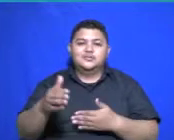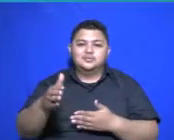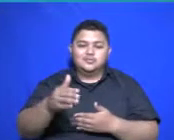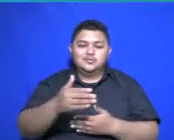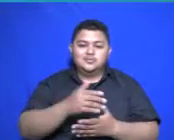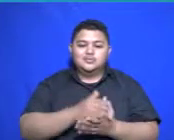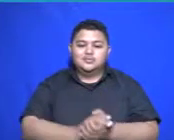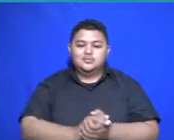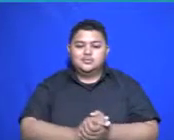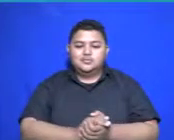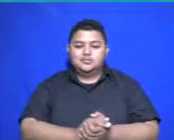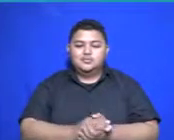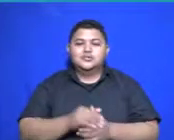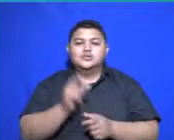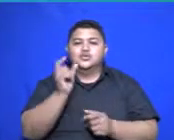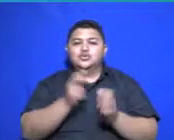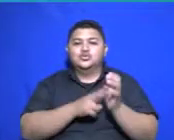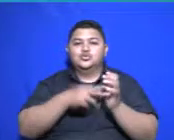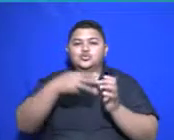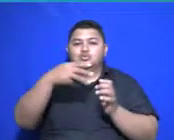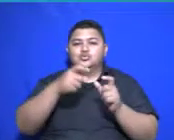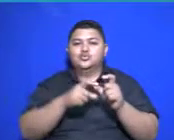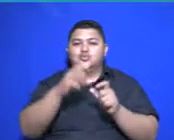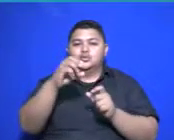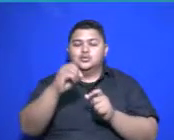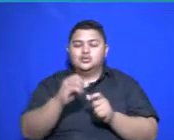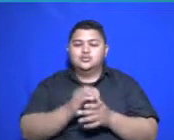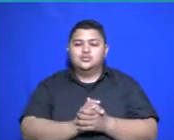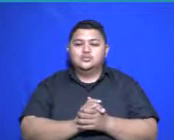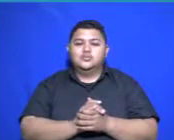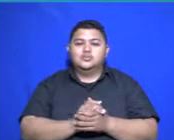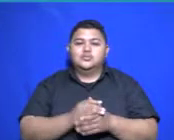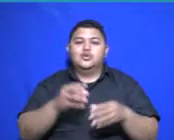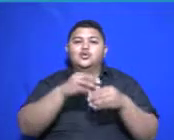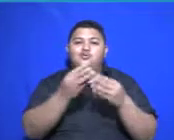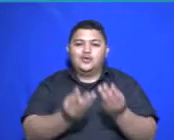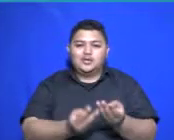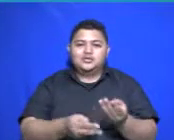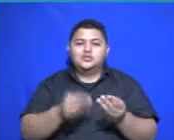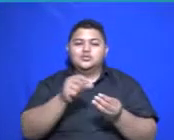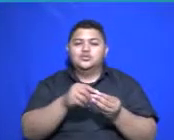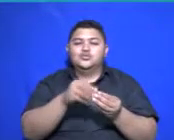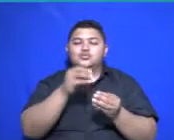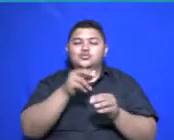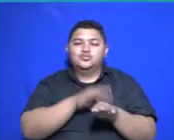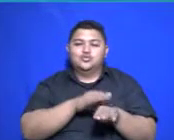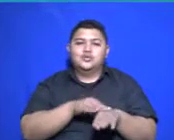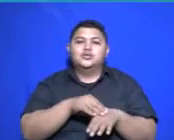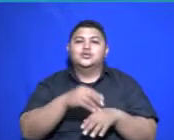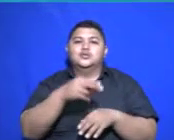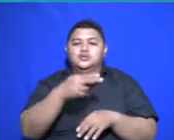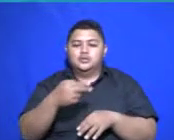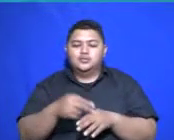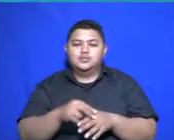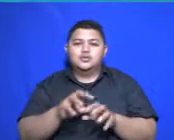mendaftarkan di UNESCO beberapa warisan budaya kita, warisan budaya nasional kita yang diakui